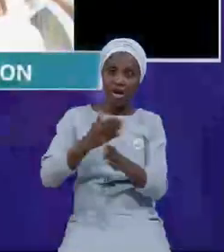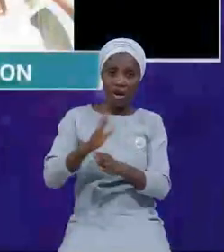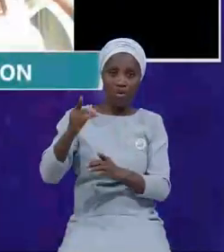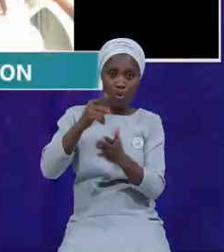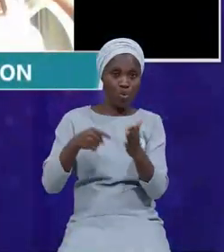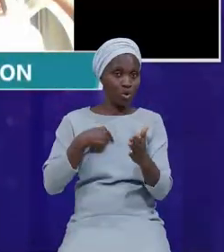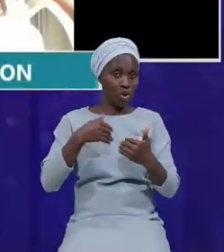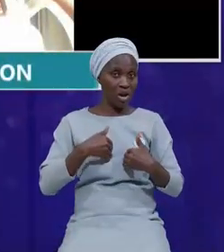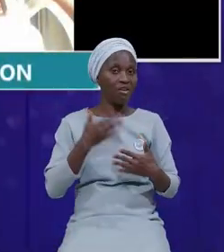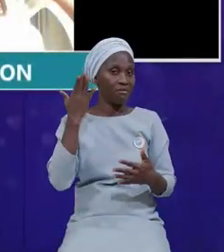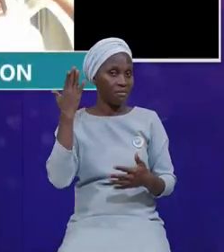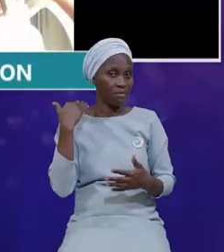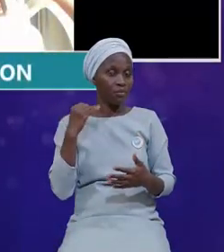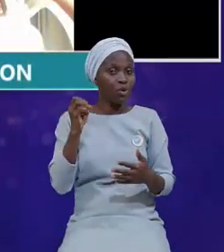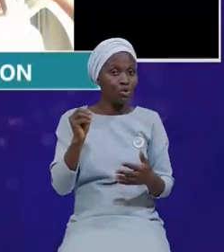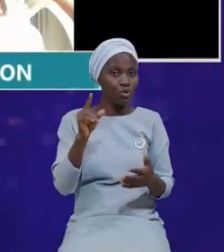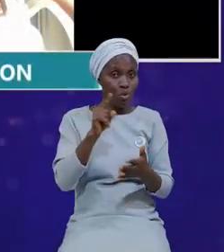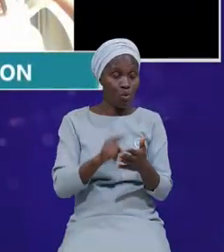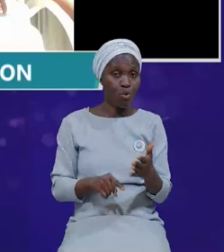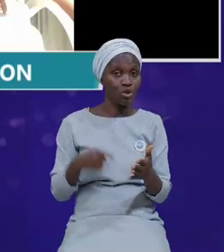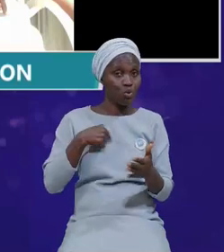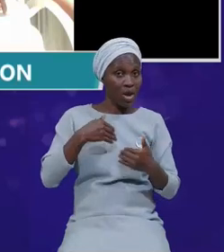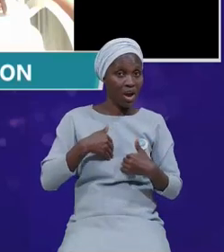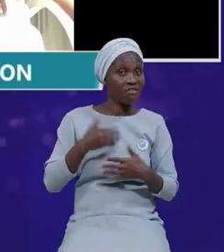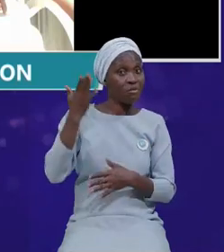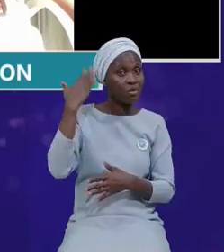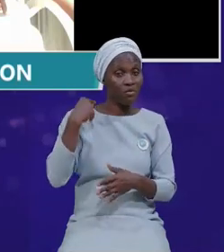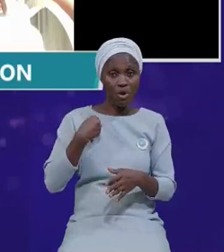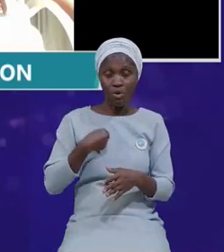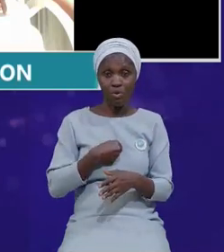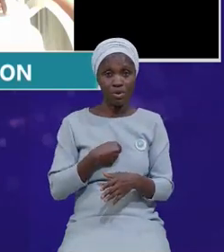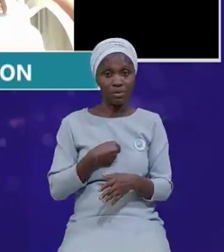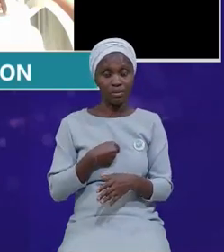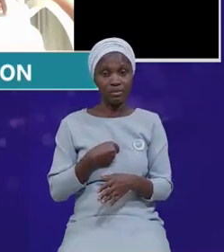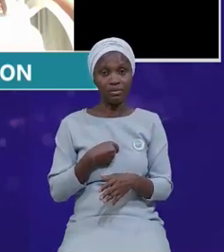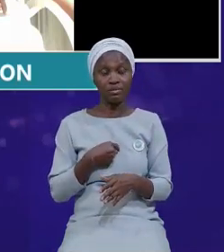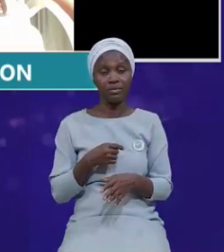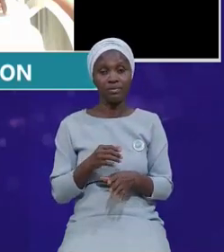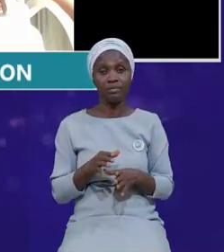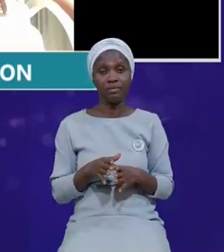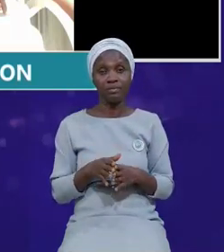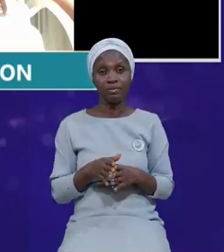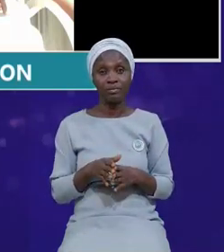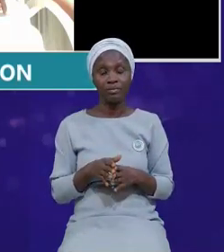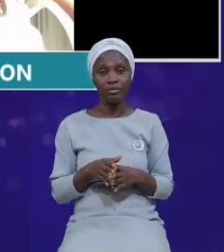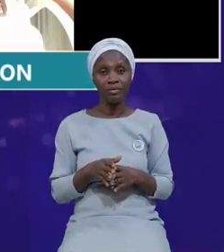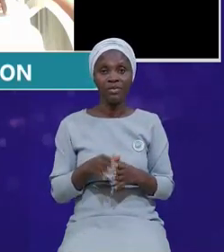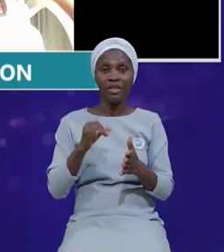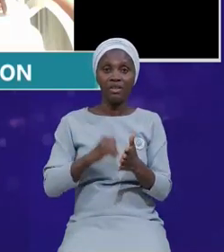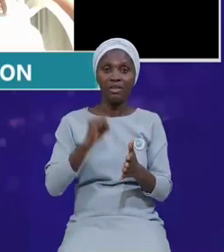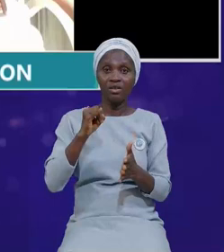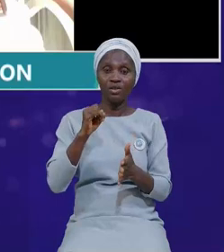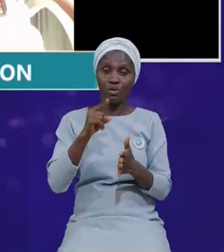que nous avion ainsi donc ce que nous avons avant nous n'avons plus ça maintenant parce qu'il a